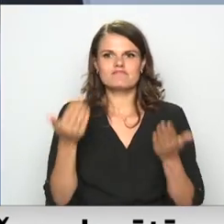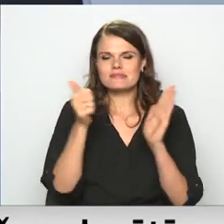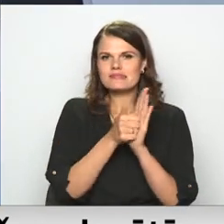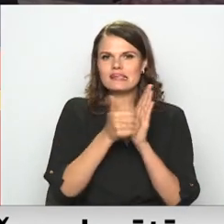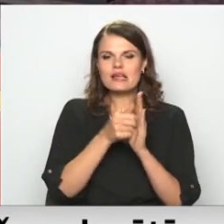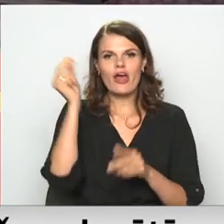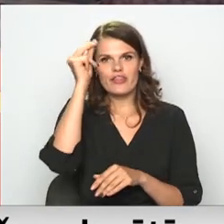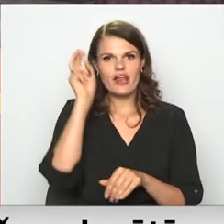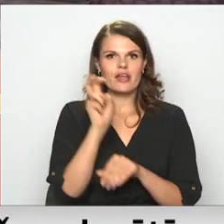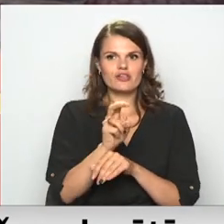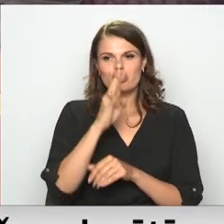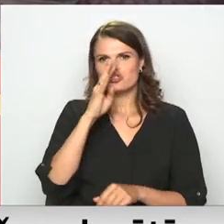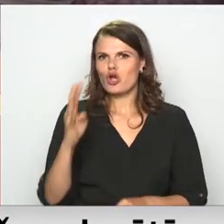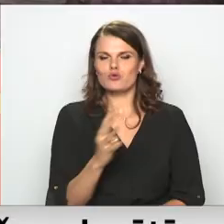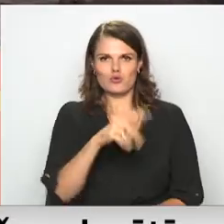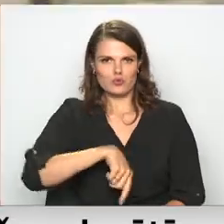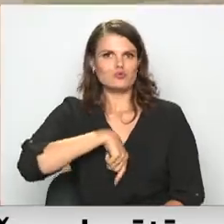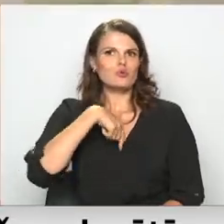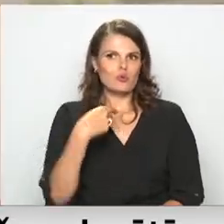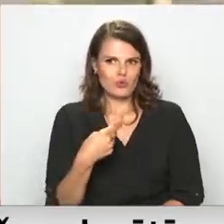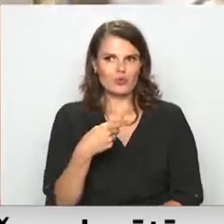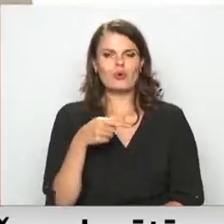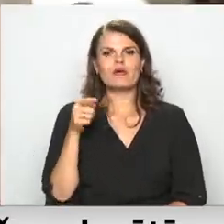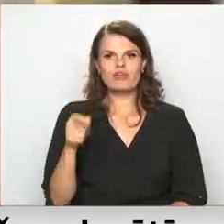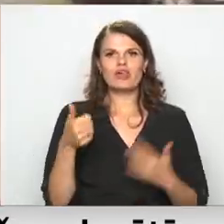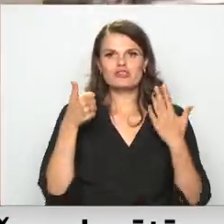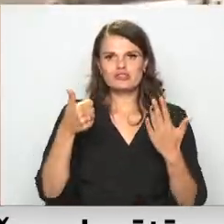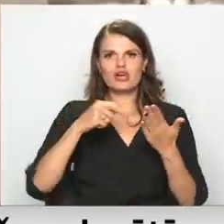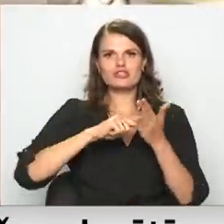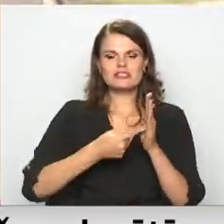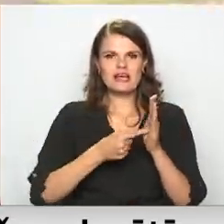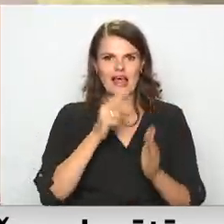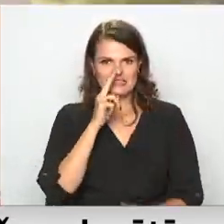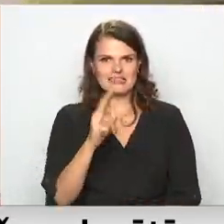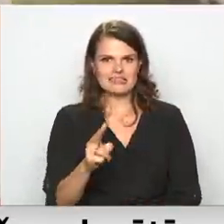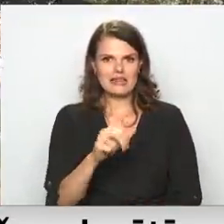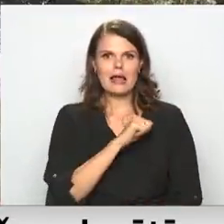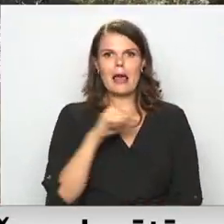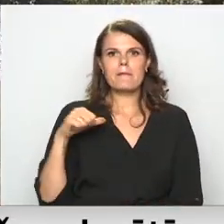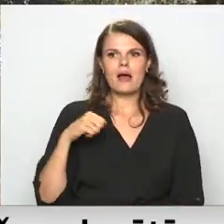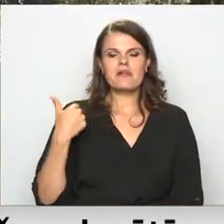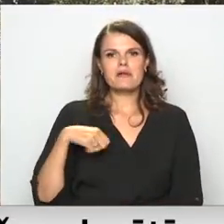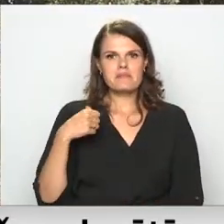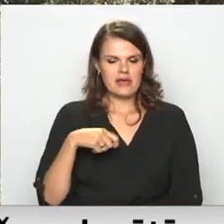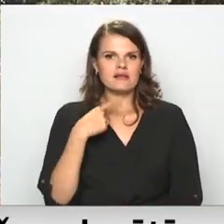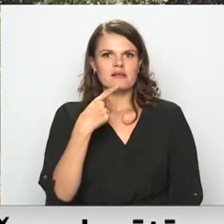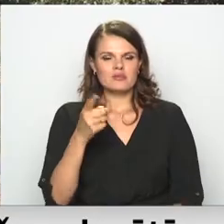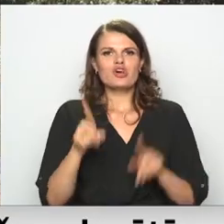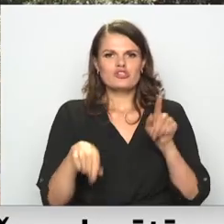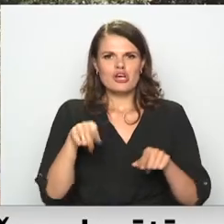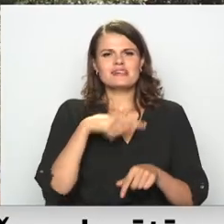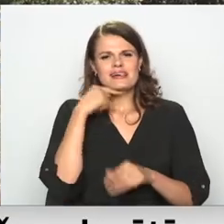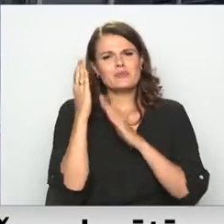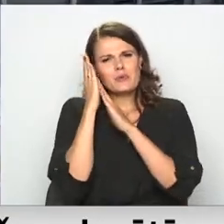uz treniņu 4 stundu garumā, kas Arinai notiek 6 reizes nedēļā. Pati meitene nenoliec, ka dažu brīdi gribas